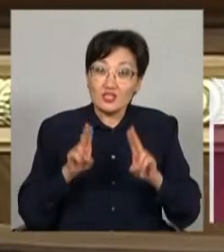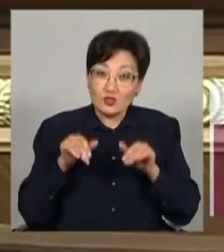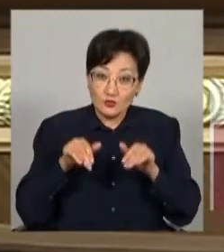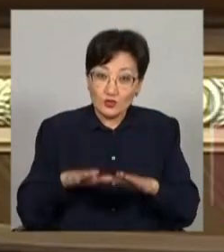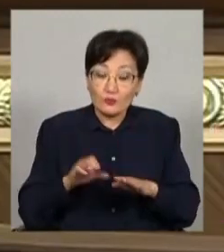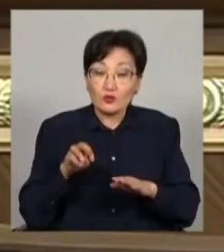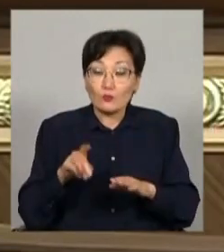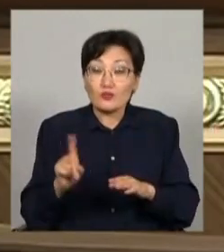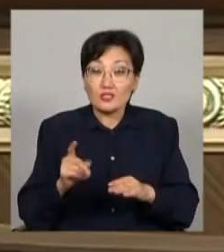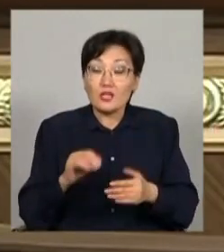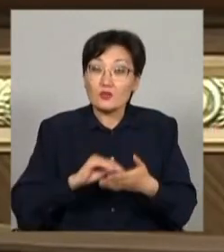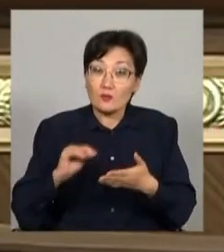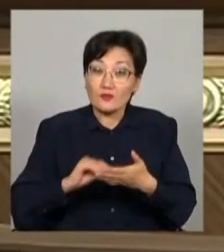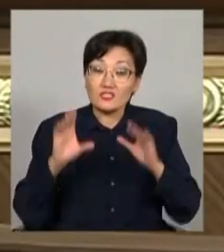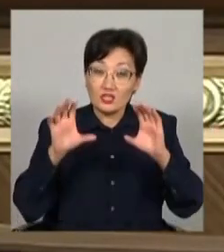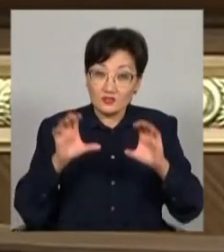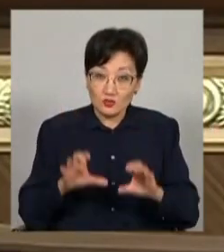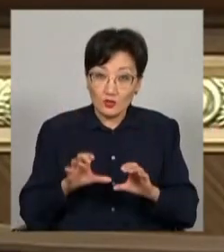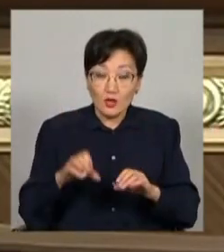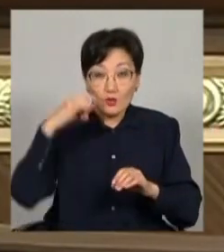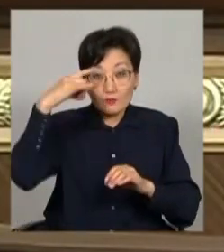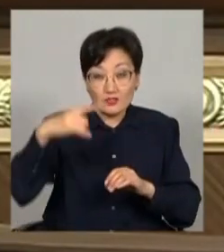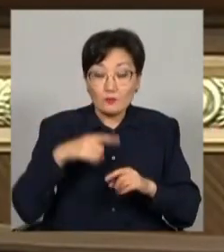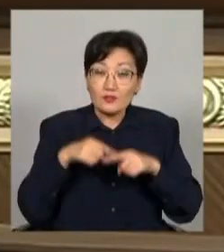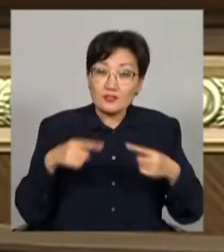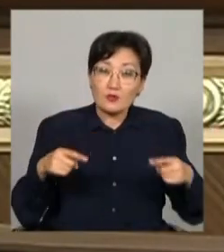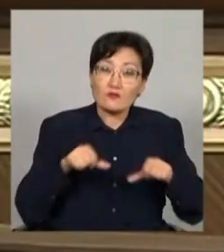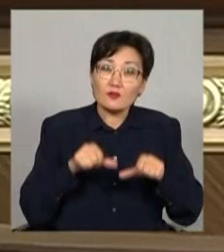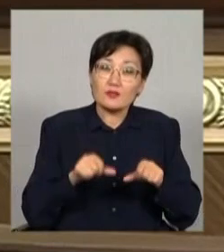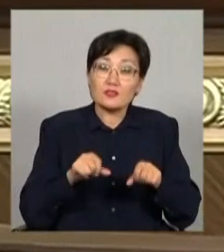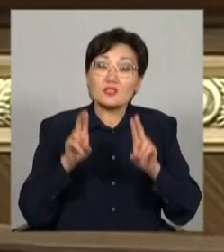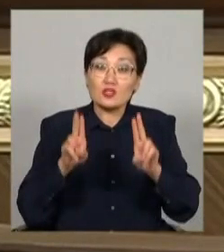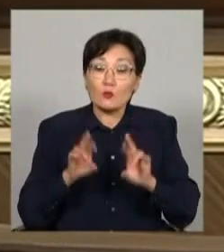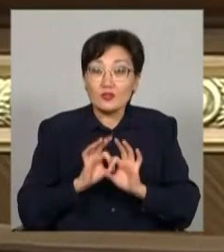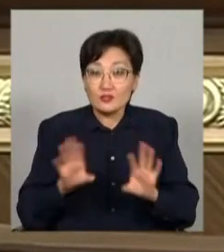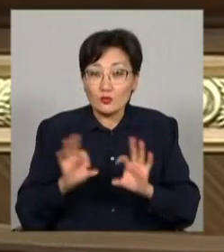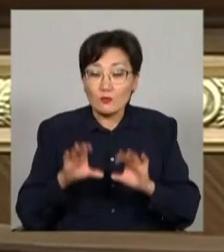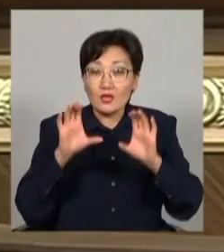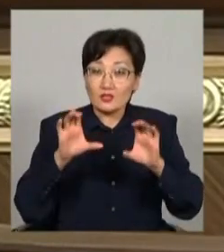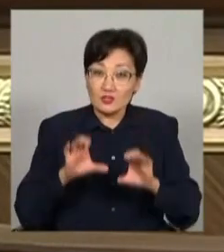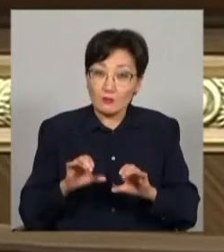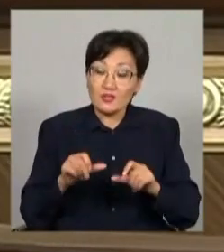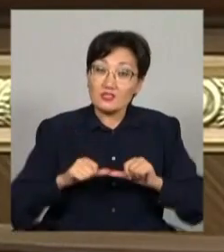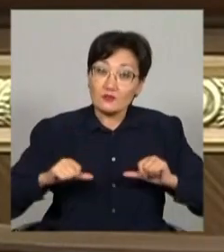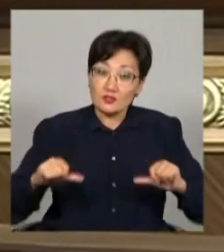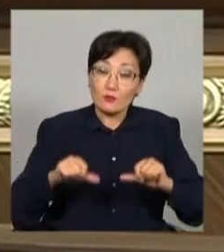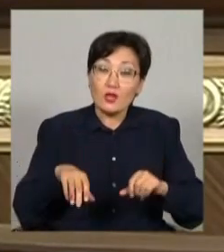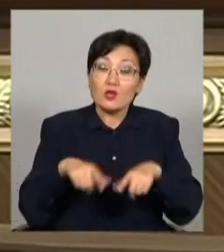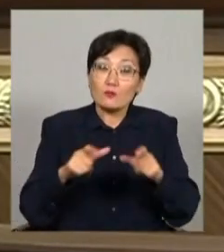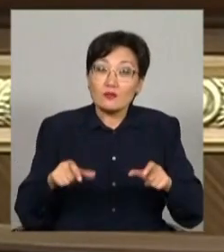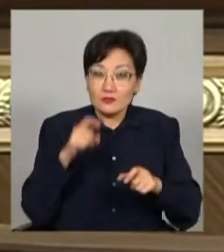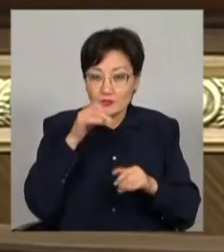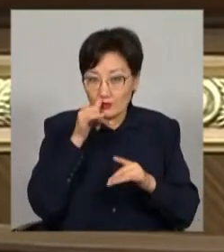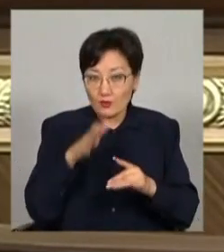тому что написано в конституции казахстане различные правовые нормы объясняются конституционным советом но граждане не